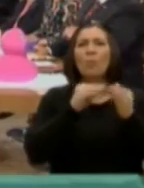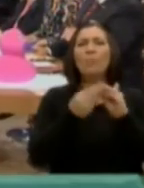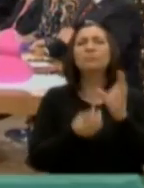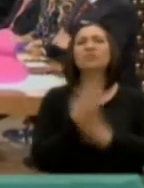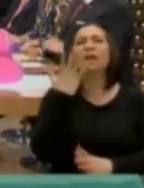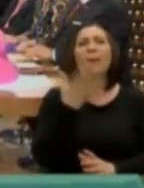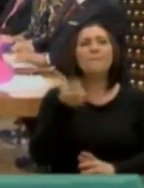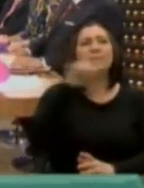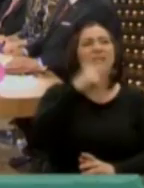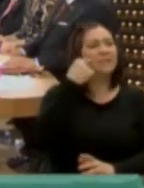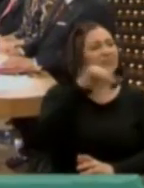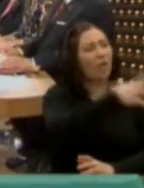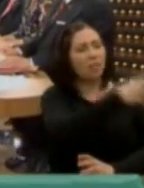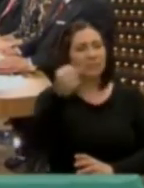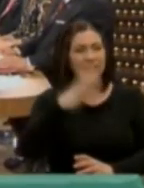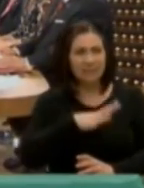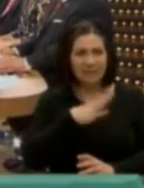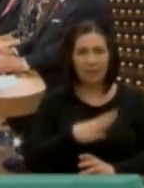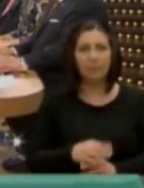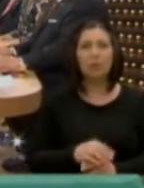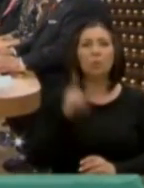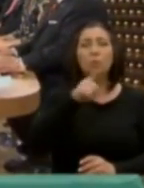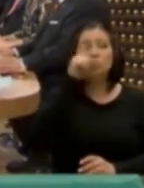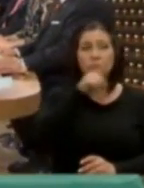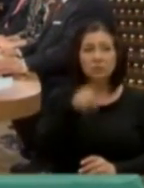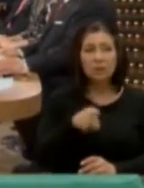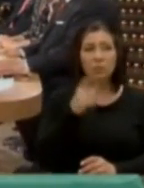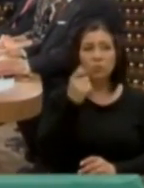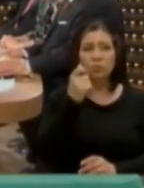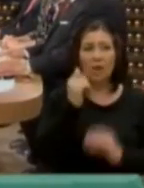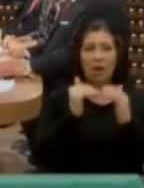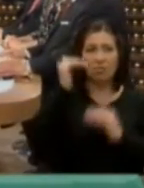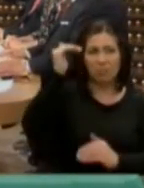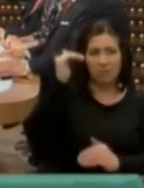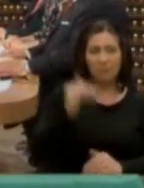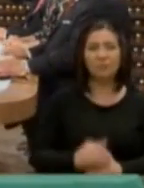bir, başkaları onu transfer etmek ister. Bu yüzden ücretini arttırır.